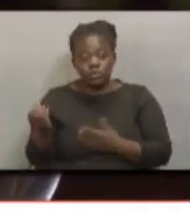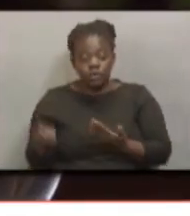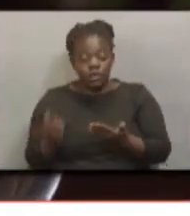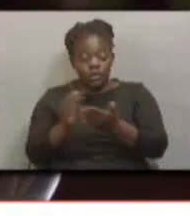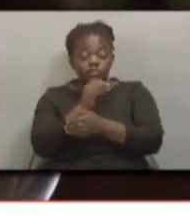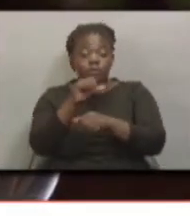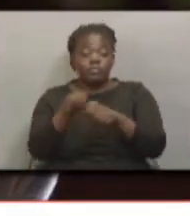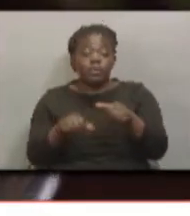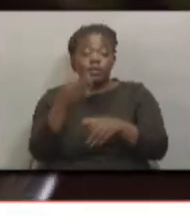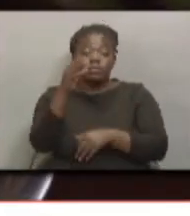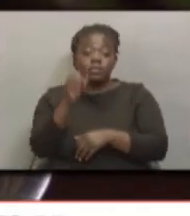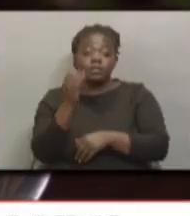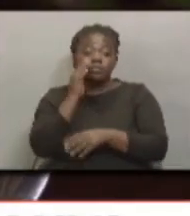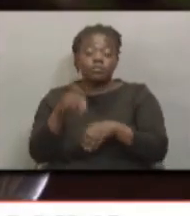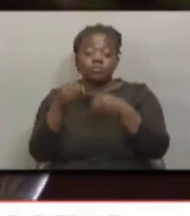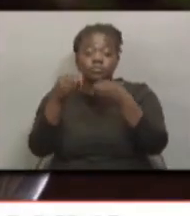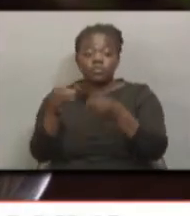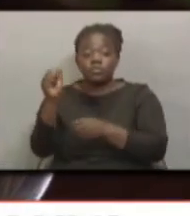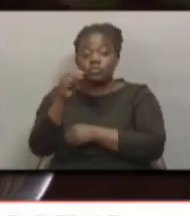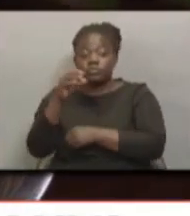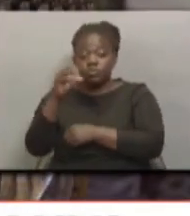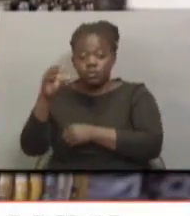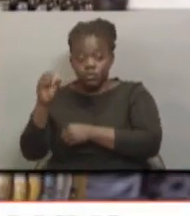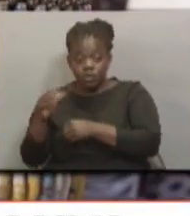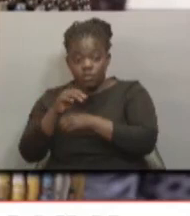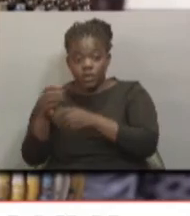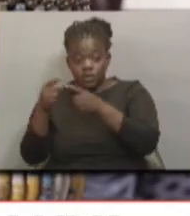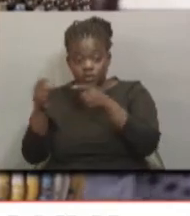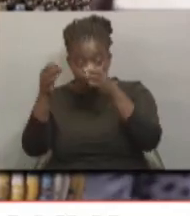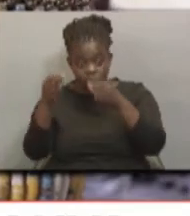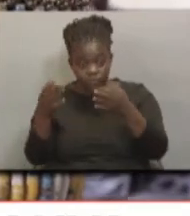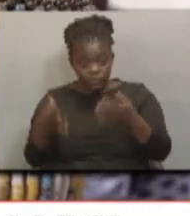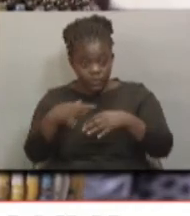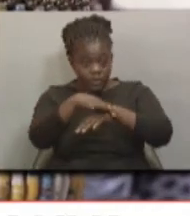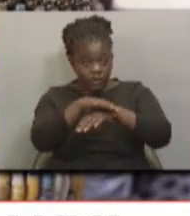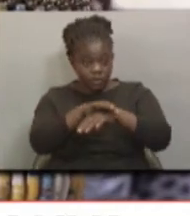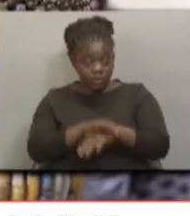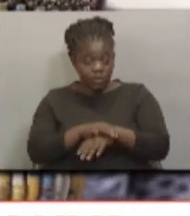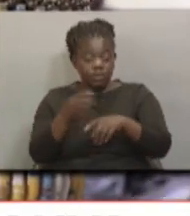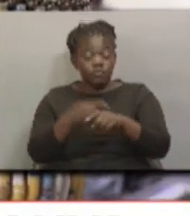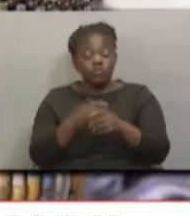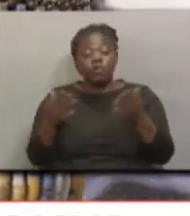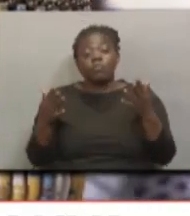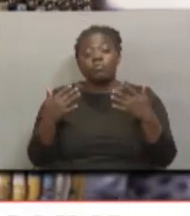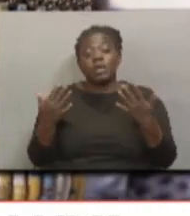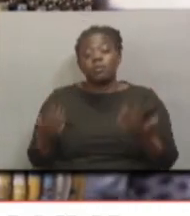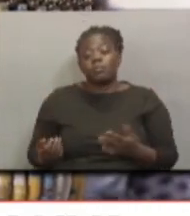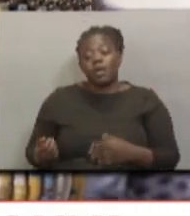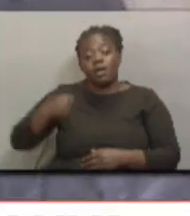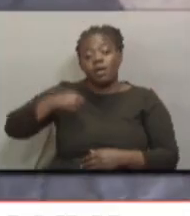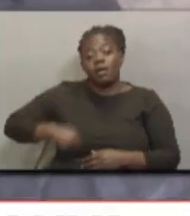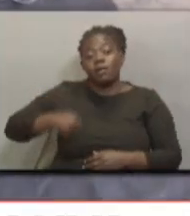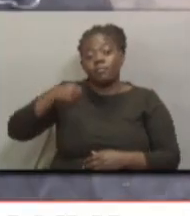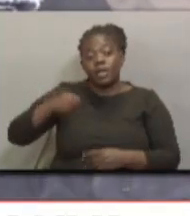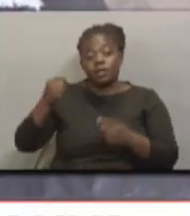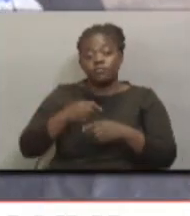30 obwawe bwa sako eno, nga bano bakola ebintu eby'enjawulo omuli embira ezikolebwa Bipopula, ensawo ezikolewa mu bipopula,